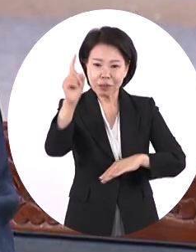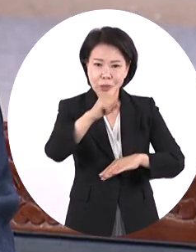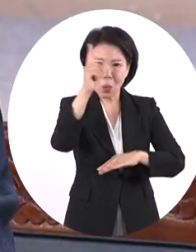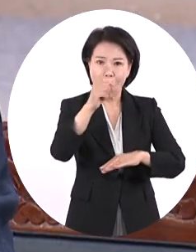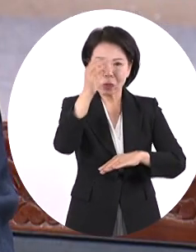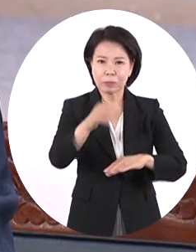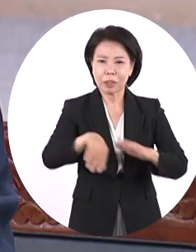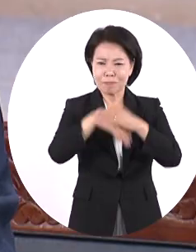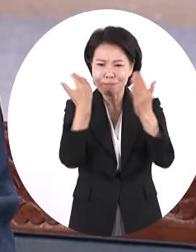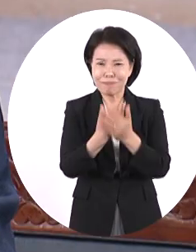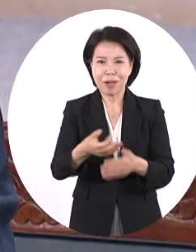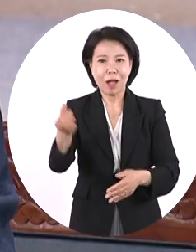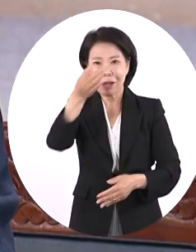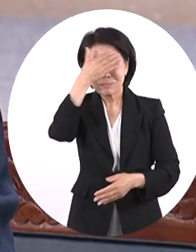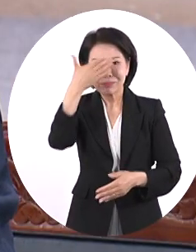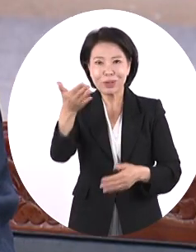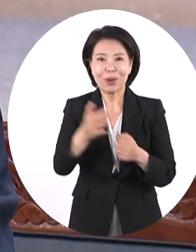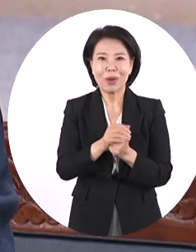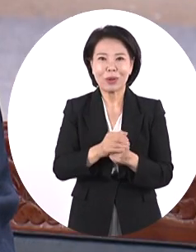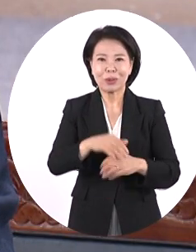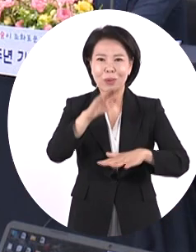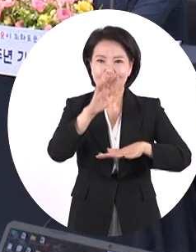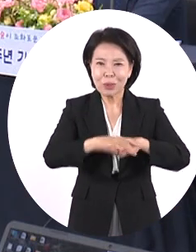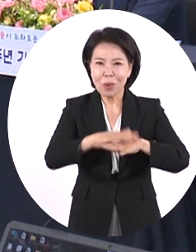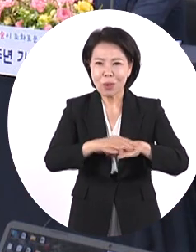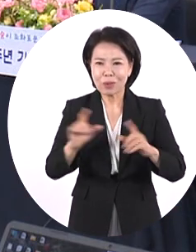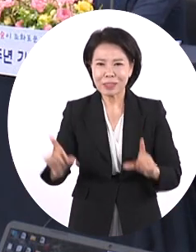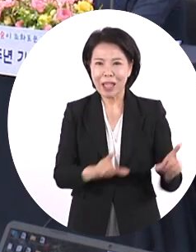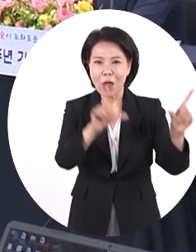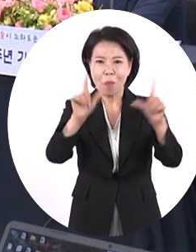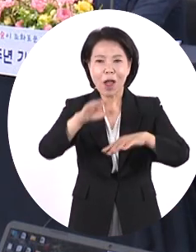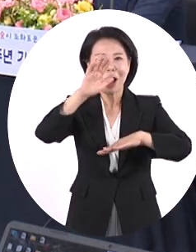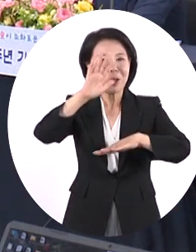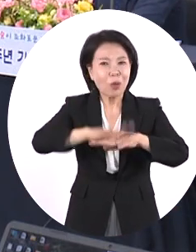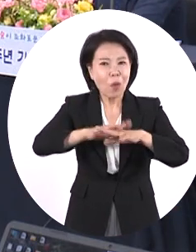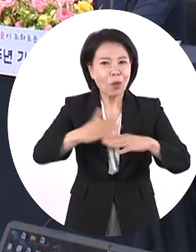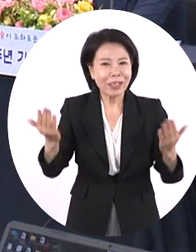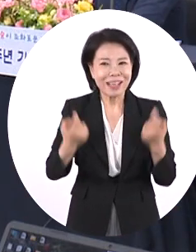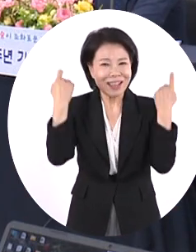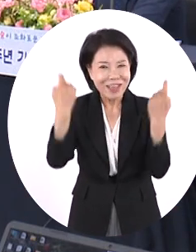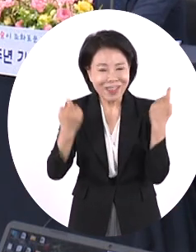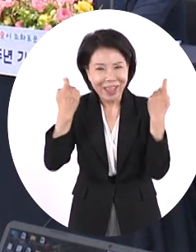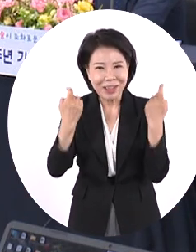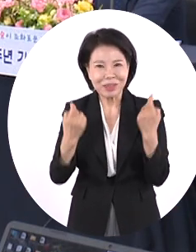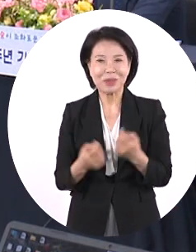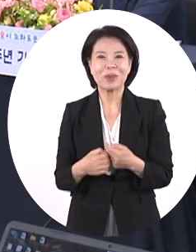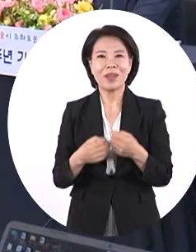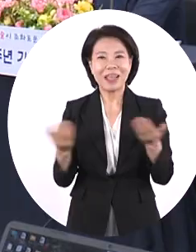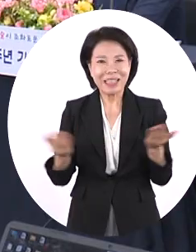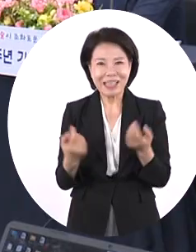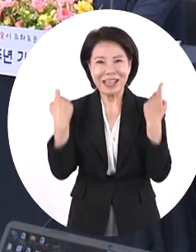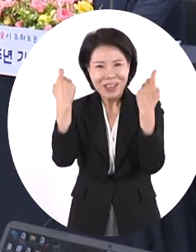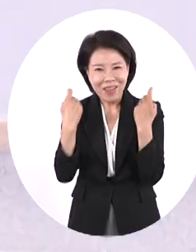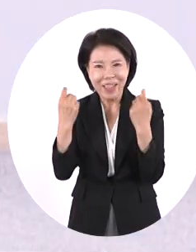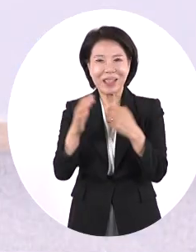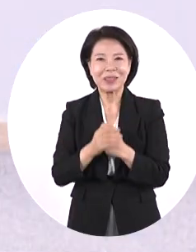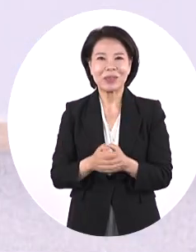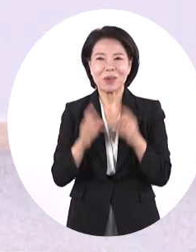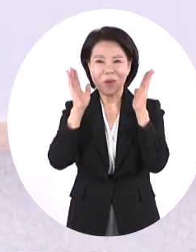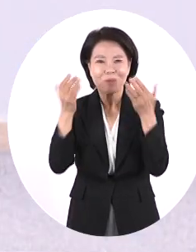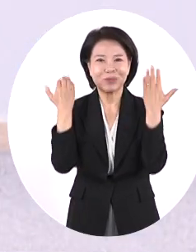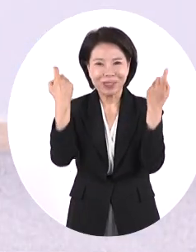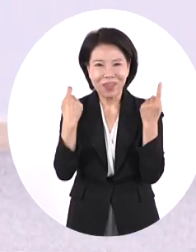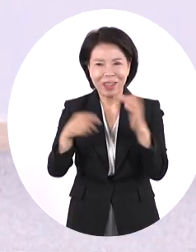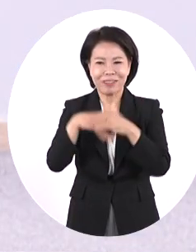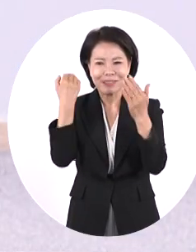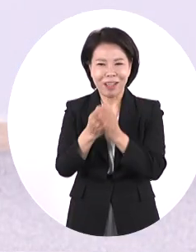버스 요금 전면 무료화, 농번기, 농케이션과 워케이션, 런케이션 등 관계 인구